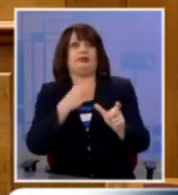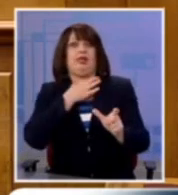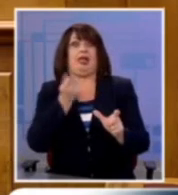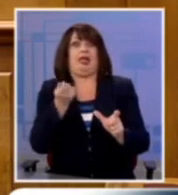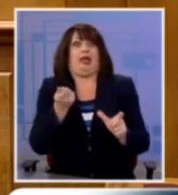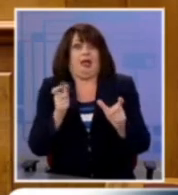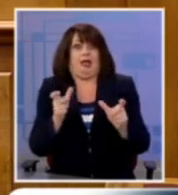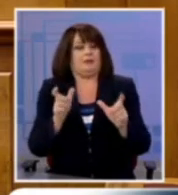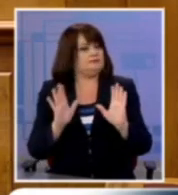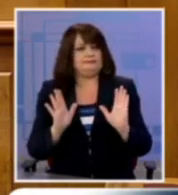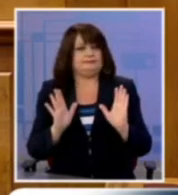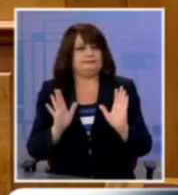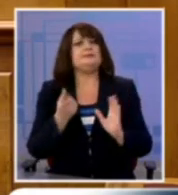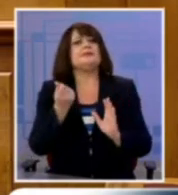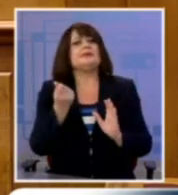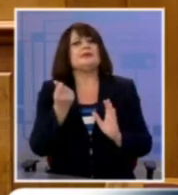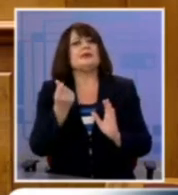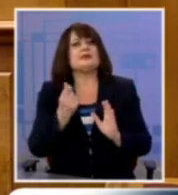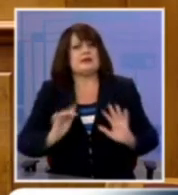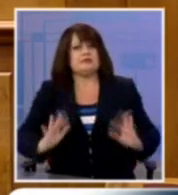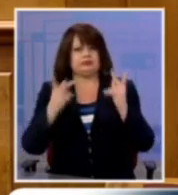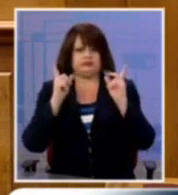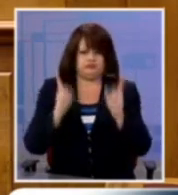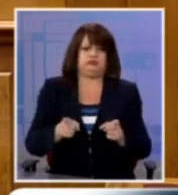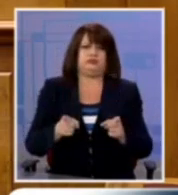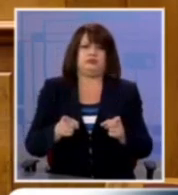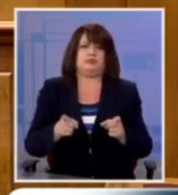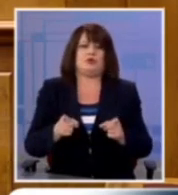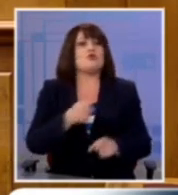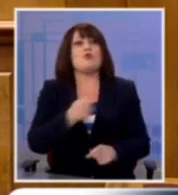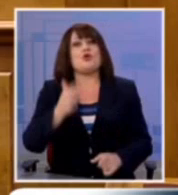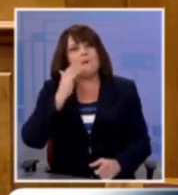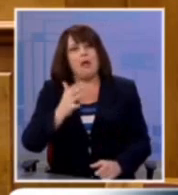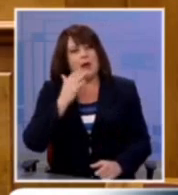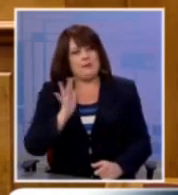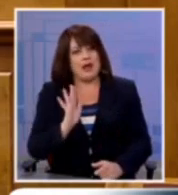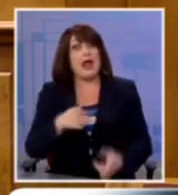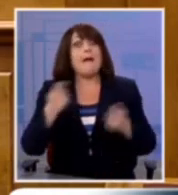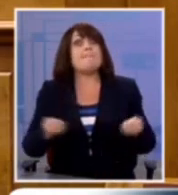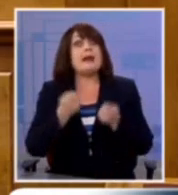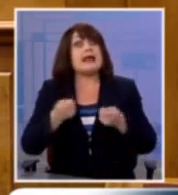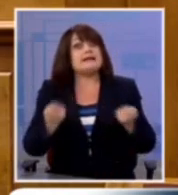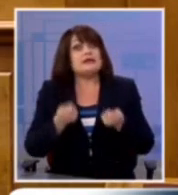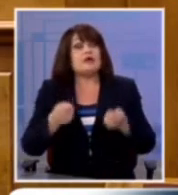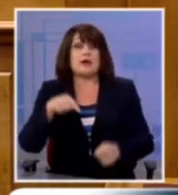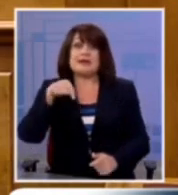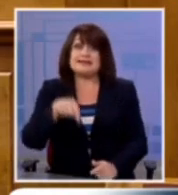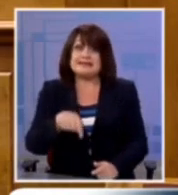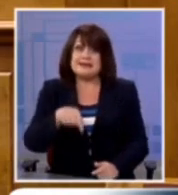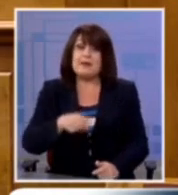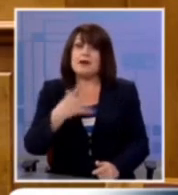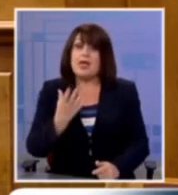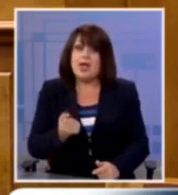ασφυξίας μέσω οικονομικών πραξικοπημάτων. Όχι μόνο στα λόγια, αλλά και στην πράξη. Σήμερα